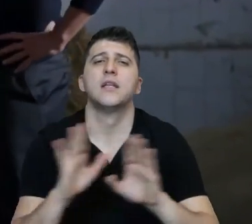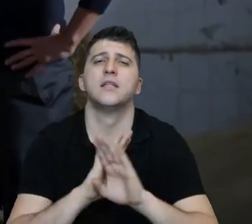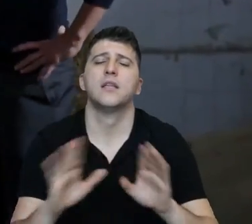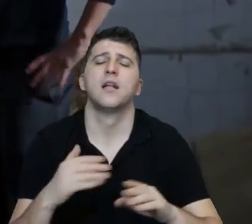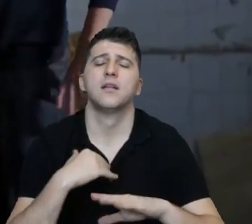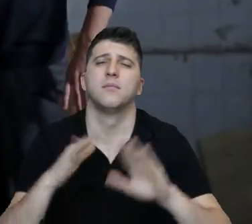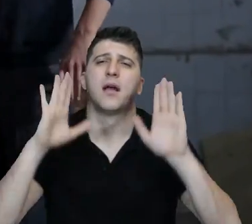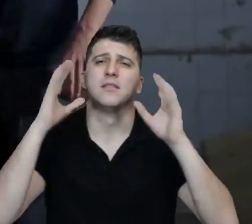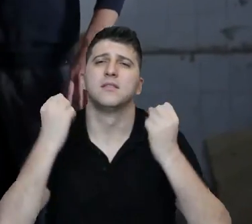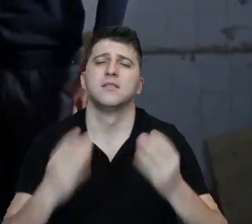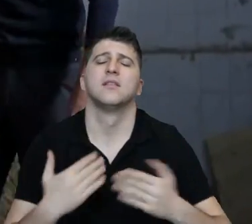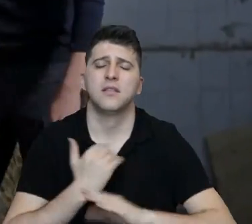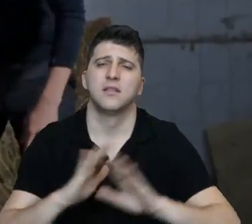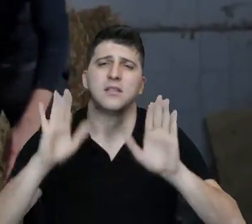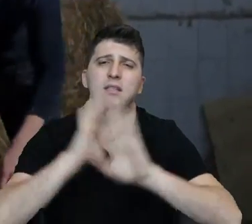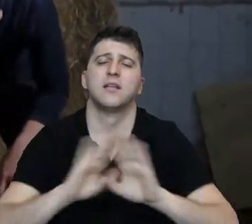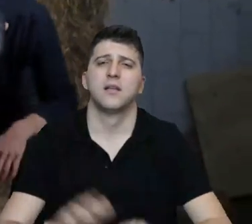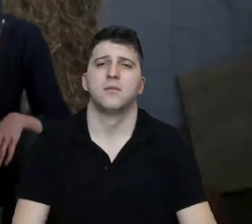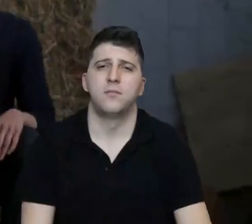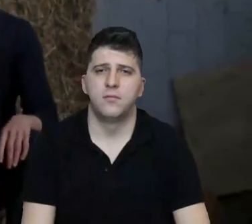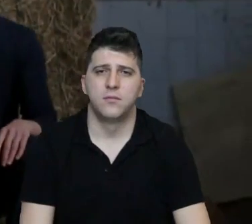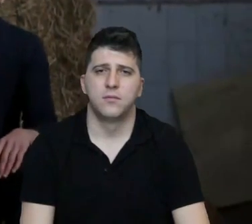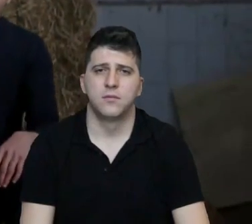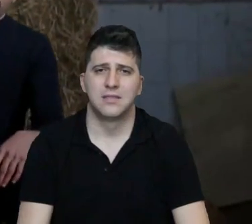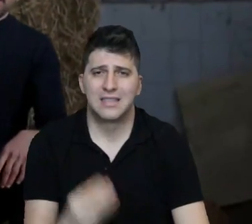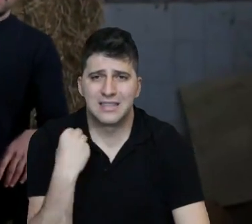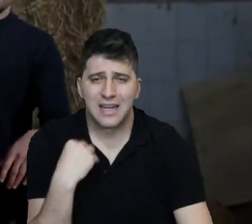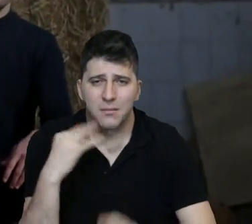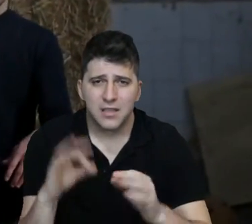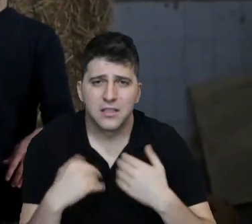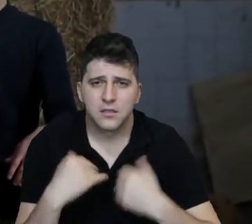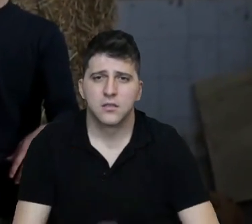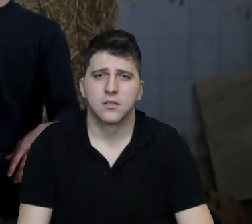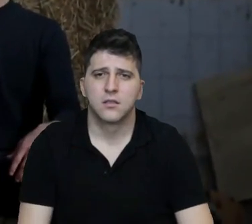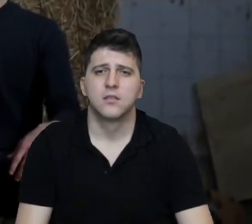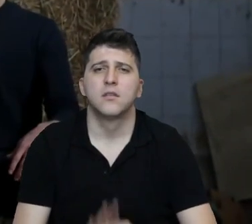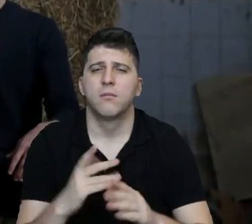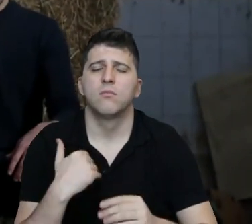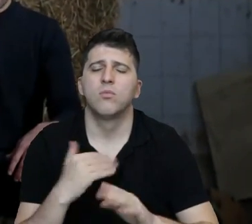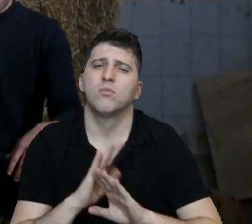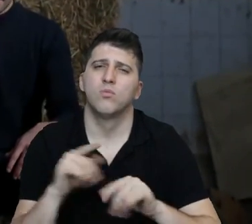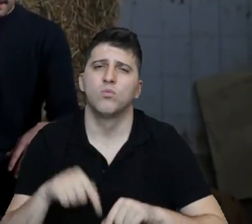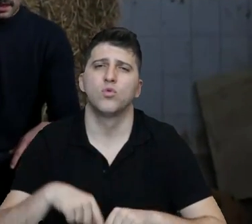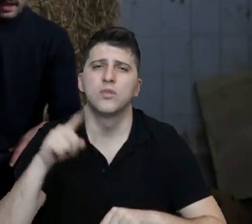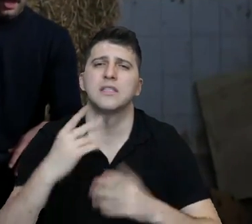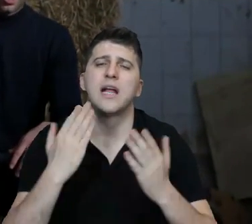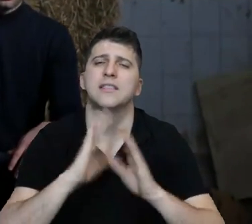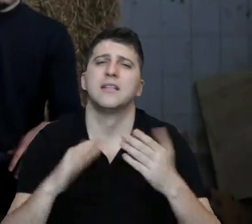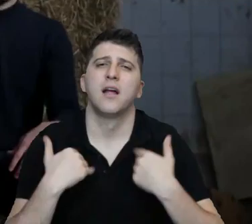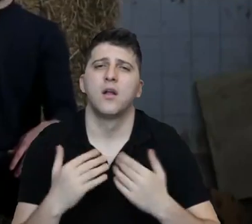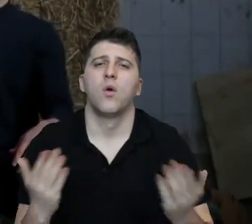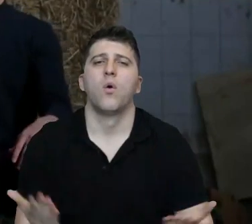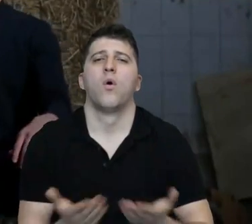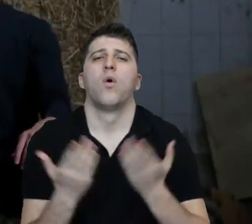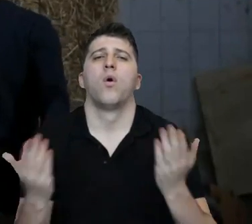Yeter pes. Pes ediyorum, tamam yeter. Zamanları oturdu. Daha yeni başlamıştık. Tamam, bana bu kadar. Bugünlük ders yeter.